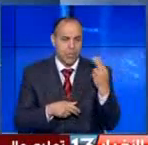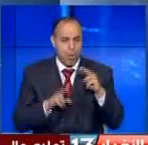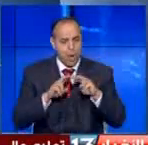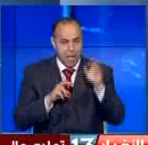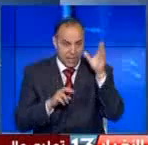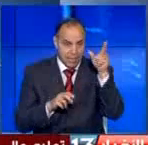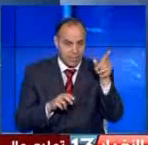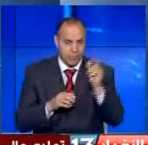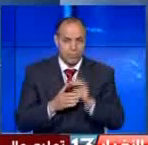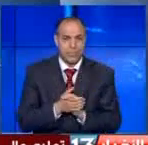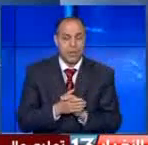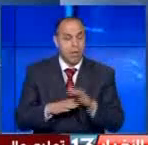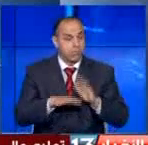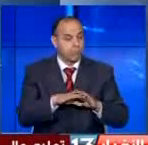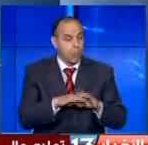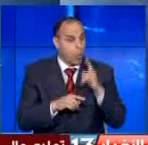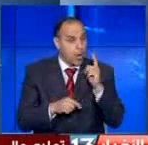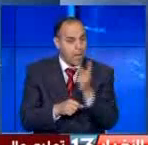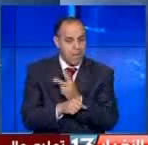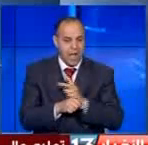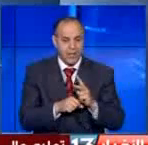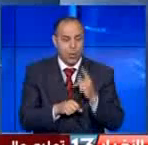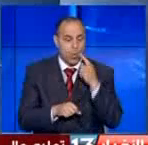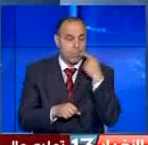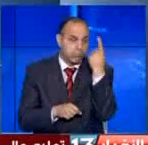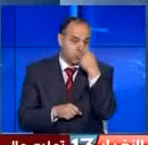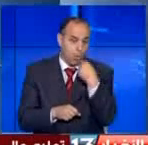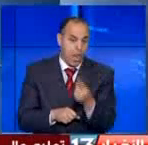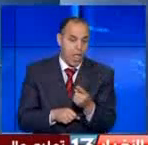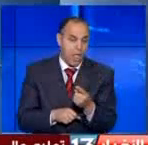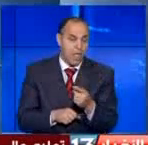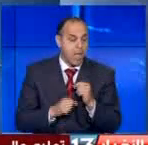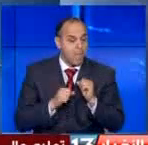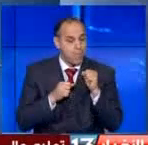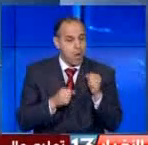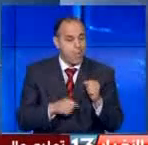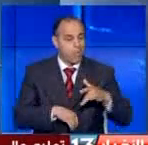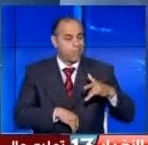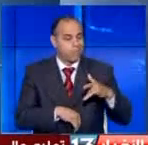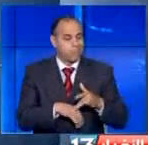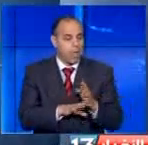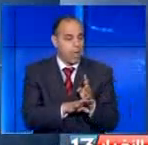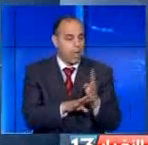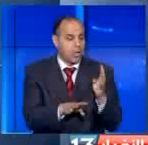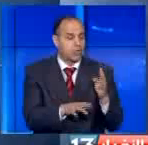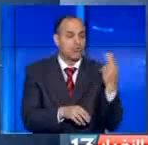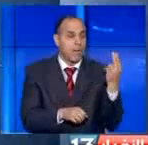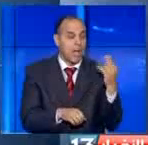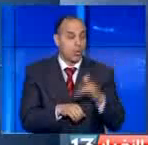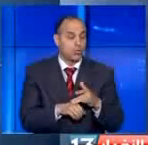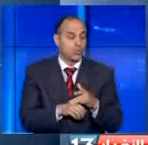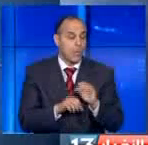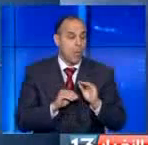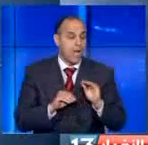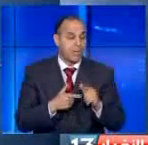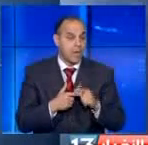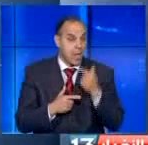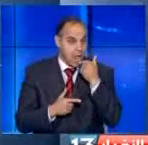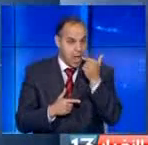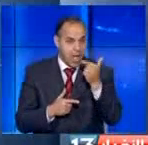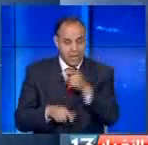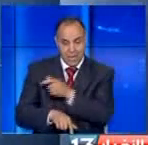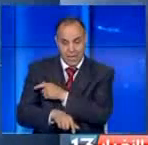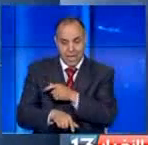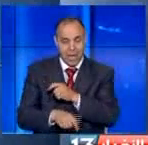والبحث العلمي، منبهة من مخاطر ما وصفته بمحاولة ضرب وحدة صف الجامعيين. ويشار إلى أن